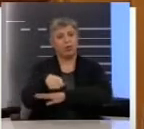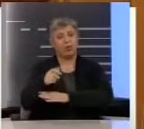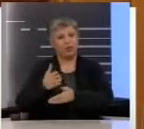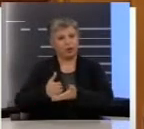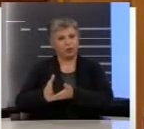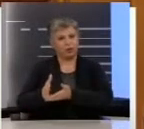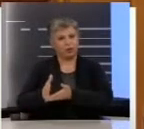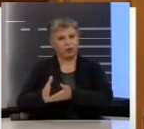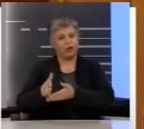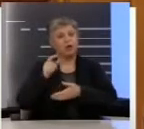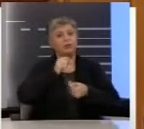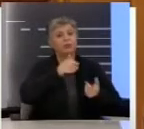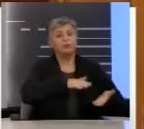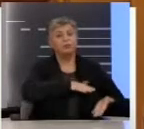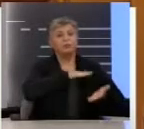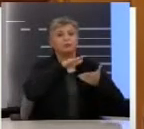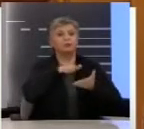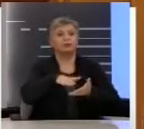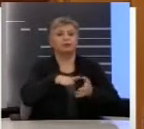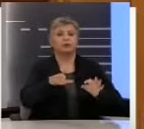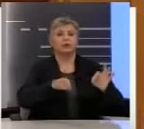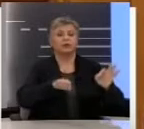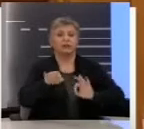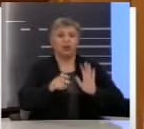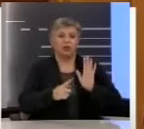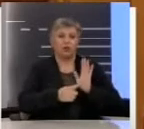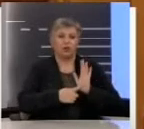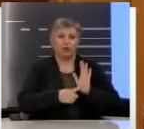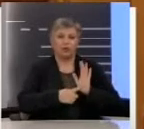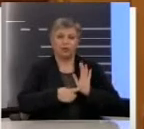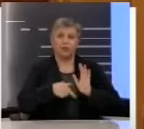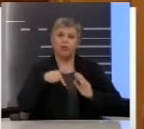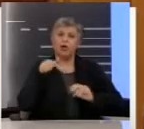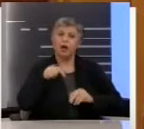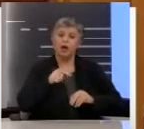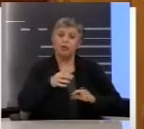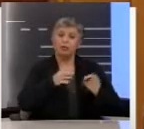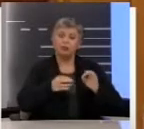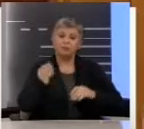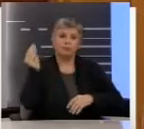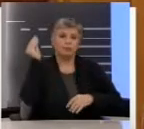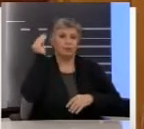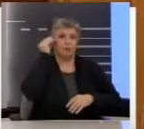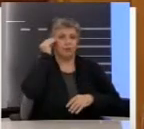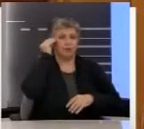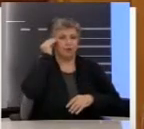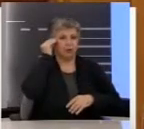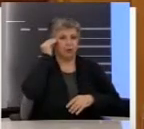το νομοσχέδιο είναι να μην αγνοηθούν τέτοιου τύπου πλευρές και νομίζω ότι και